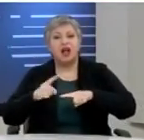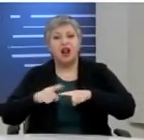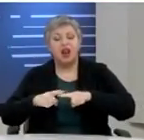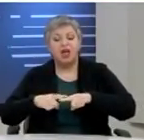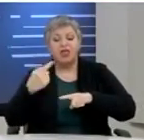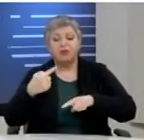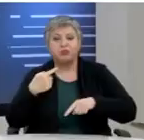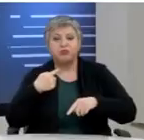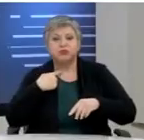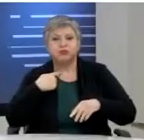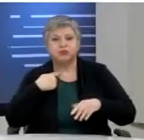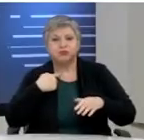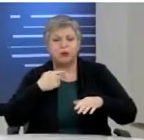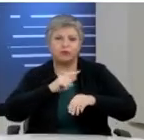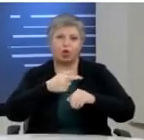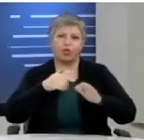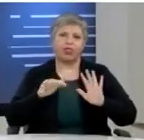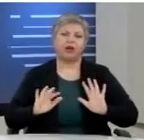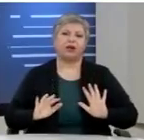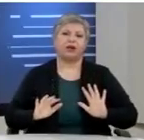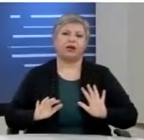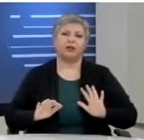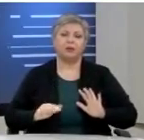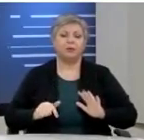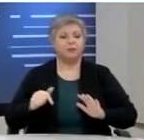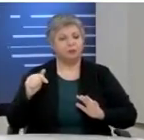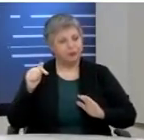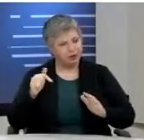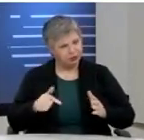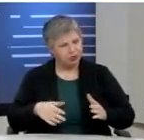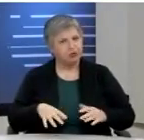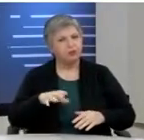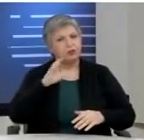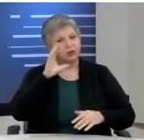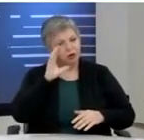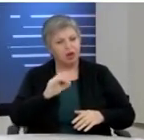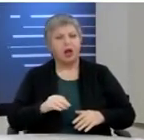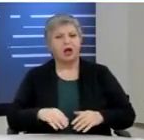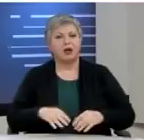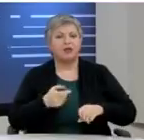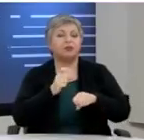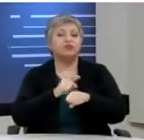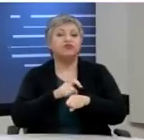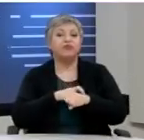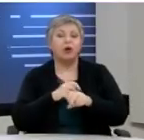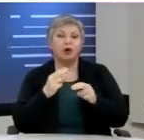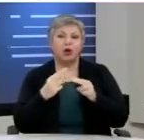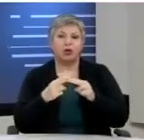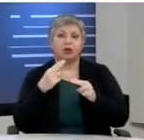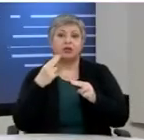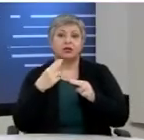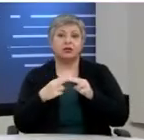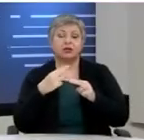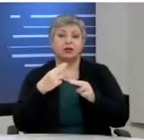περιοχή. Τώρα λοιπόν πράγματι, κύριε Μητσοτάκη, είναι η κρίσιμη ώρα. Και σε αυτή την κρίσιμη